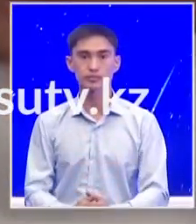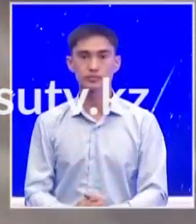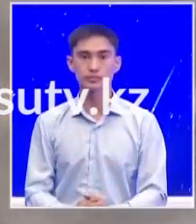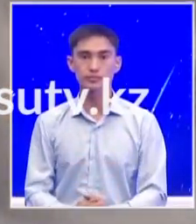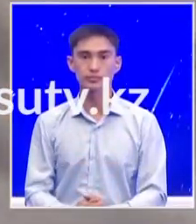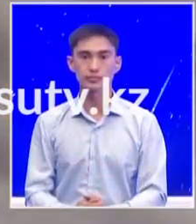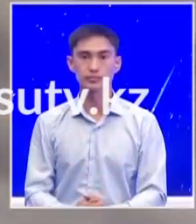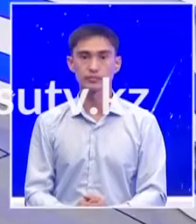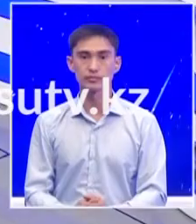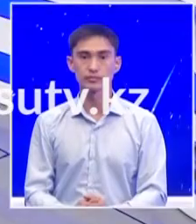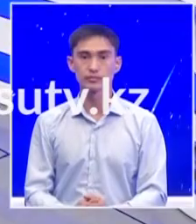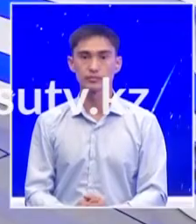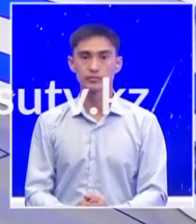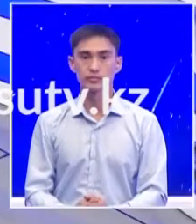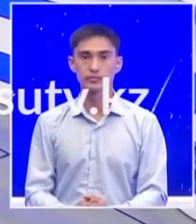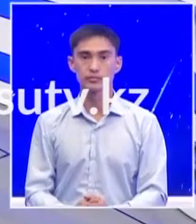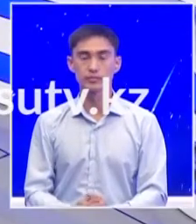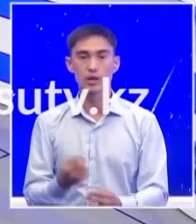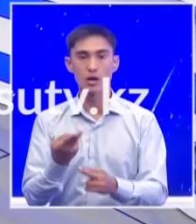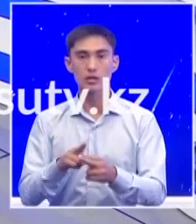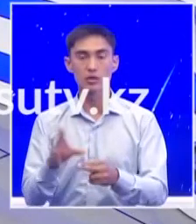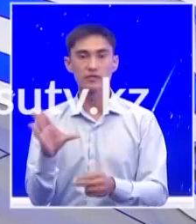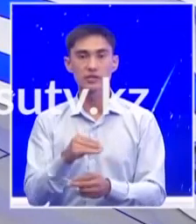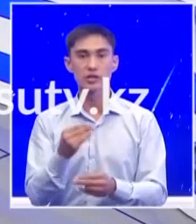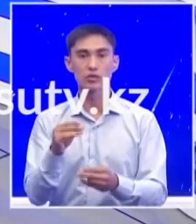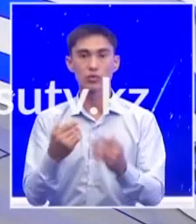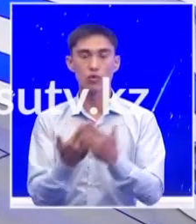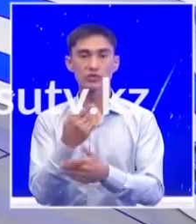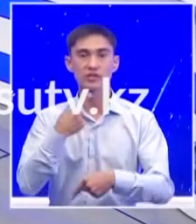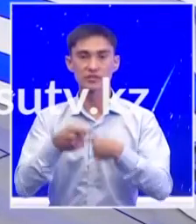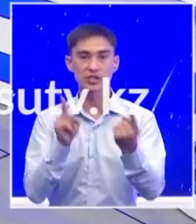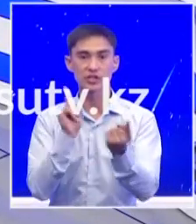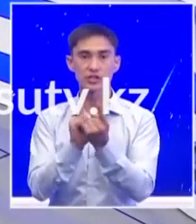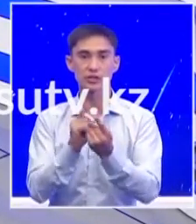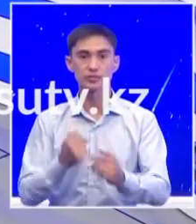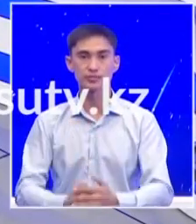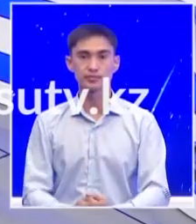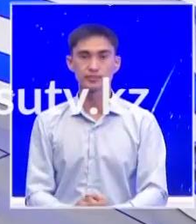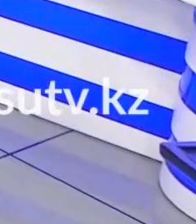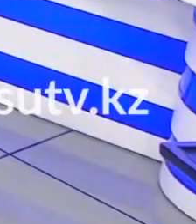ЖТСУ. Это были все новости. До встречи в следующем эфире.